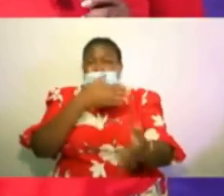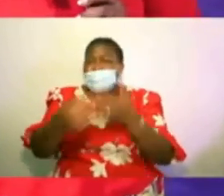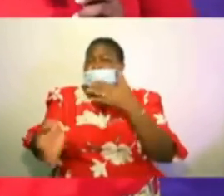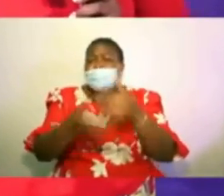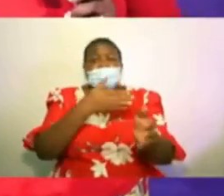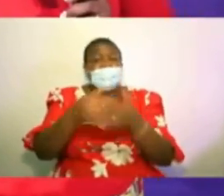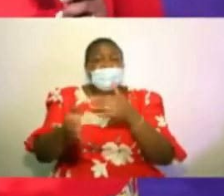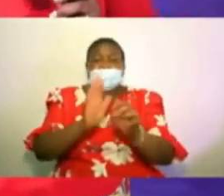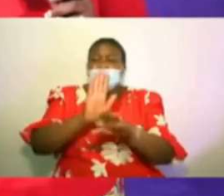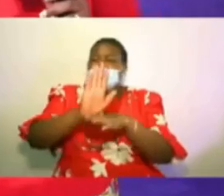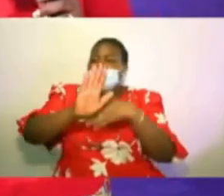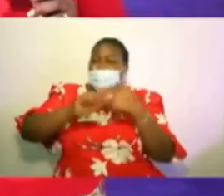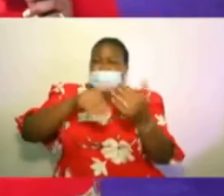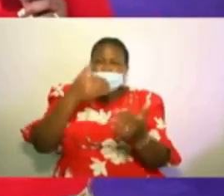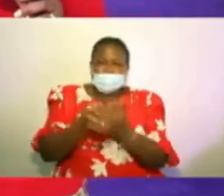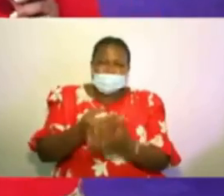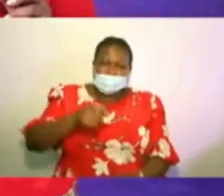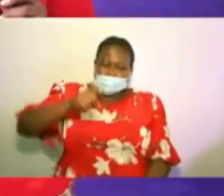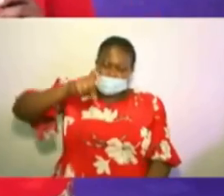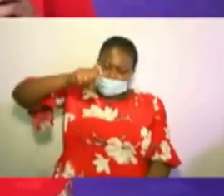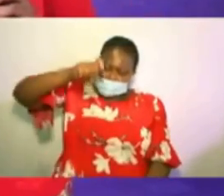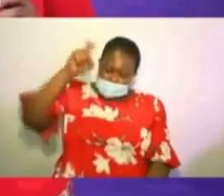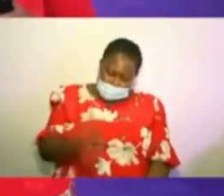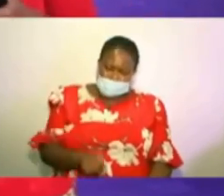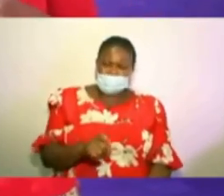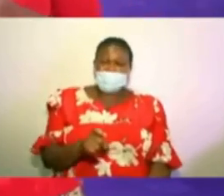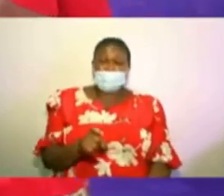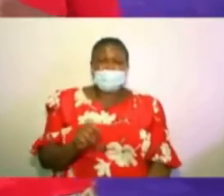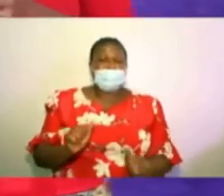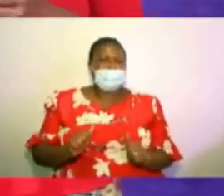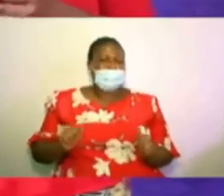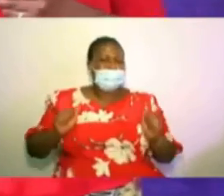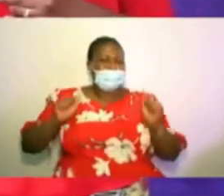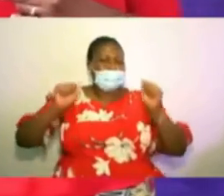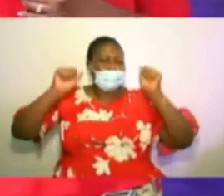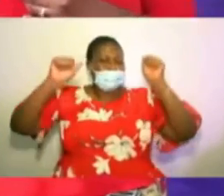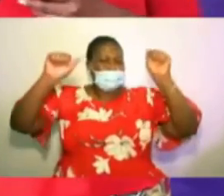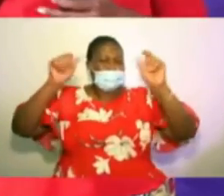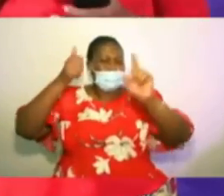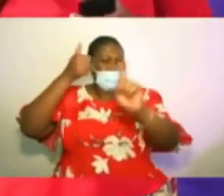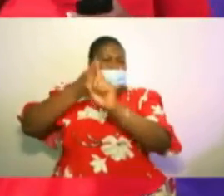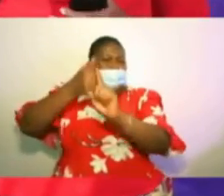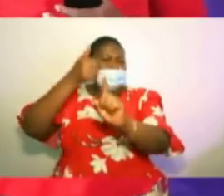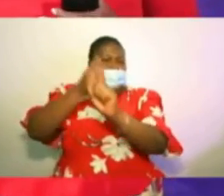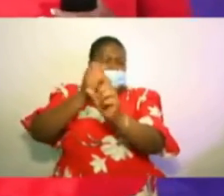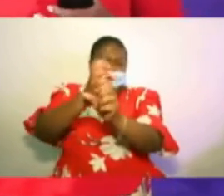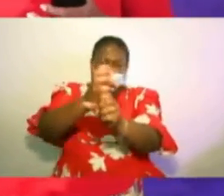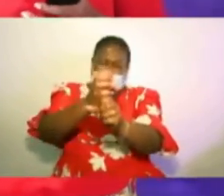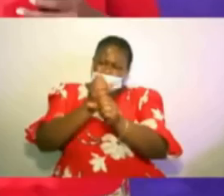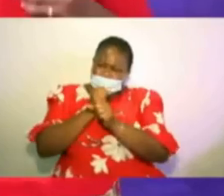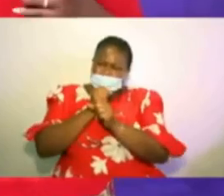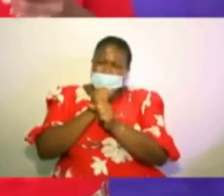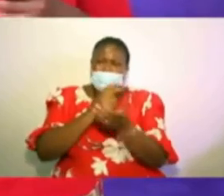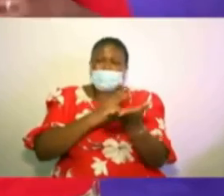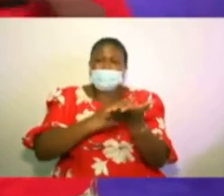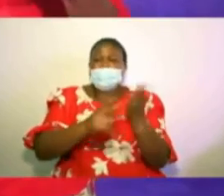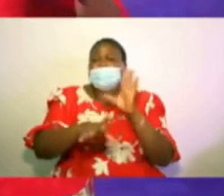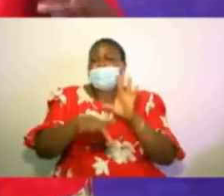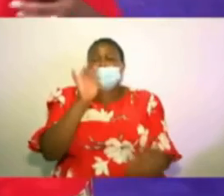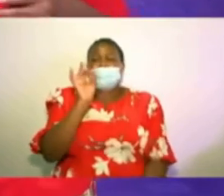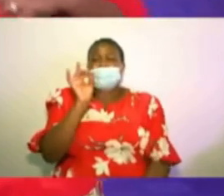must subject him or herself to the baptism in the Holy Spirit. Et donc, peu importe